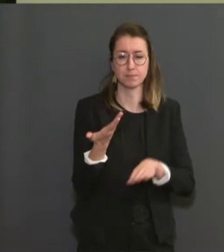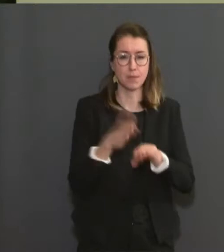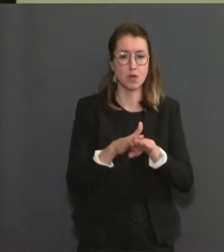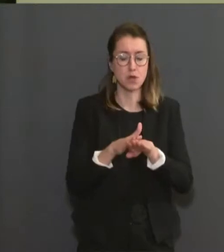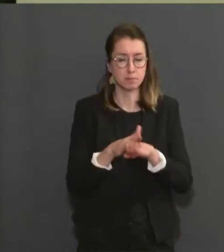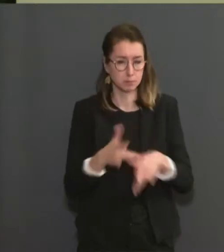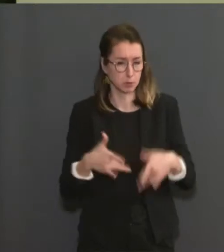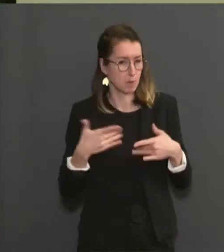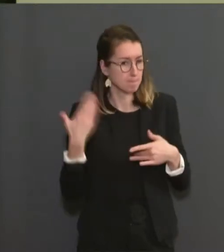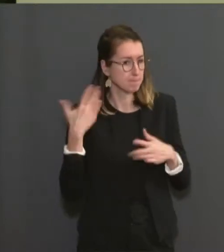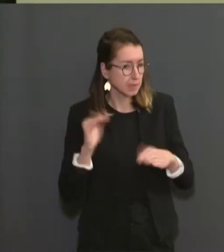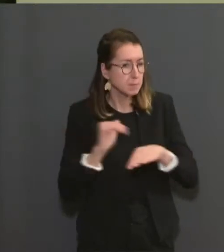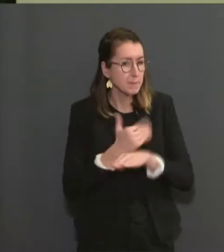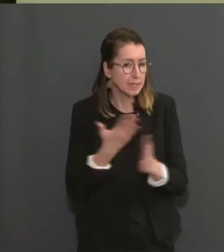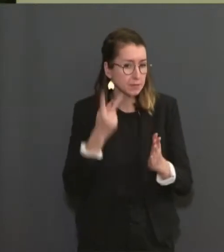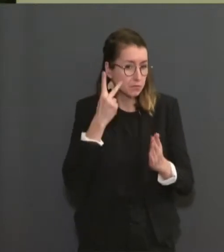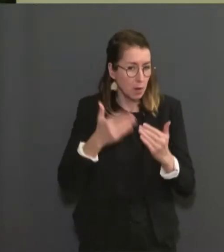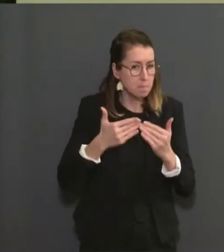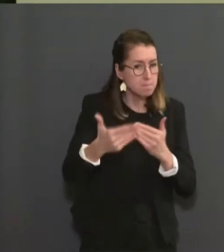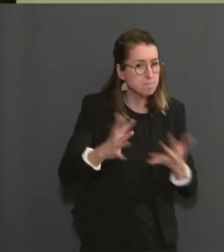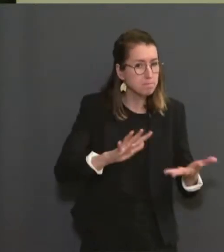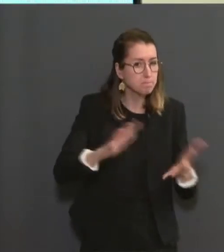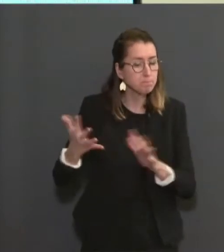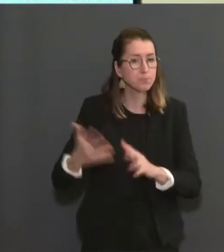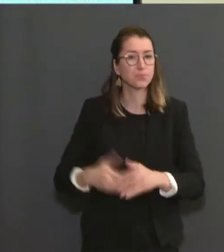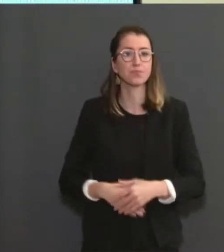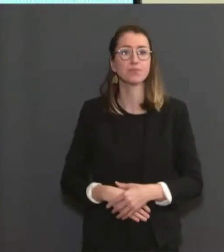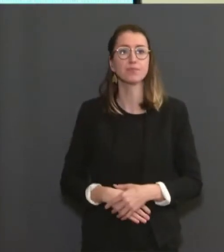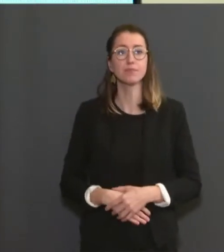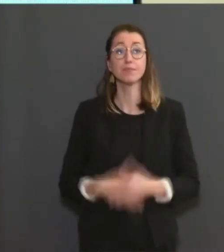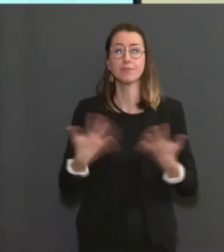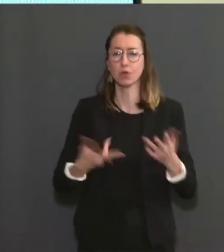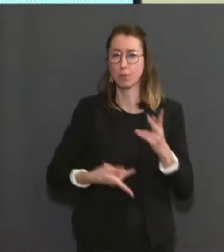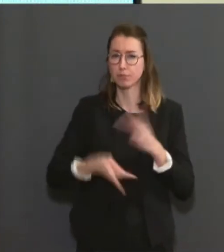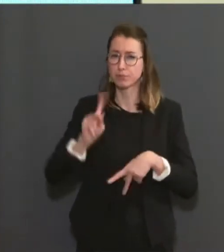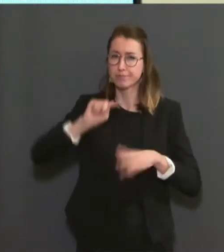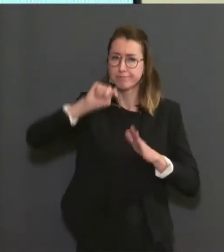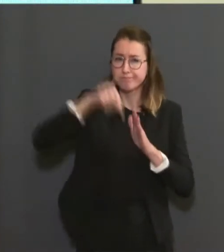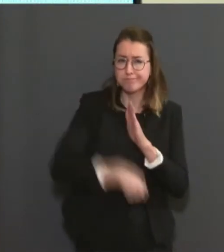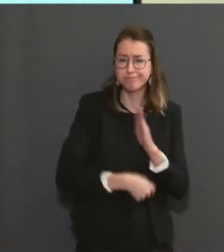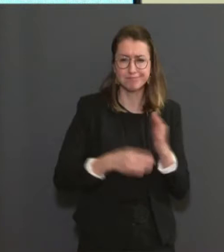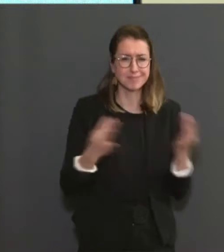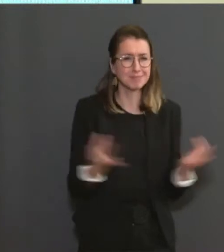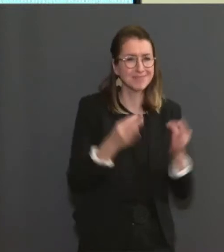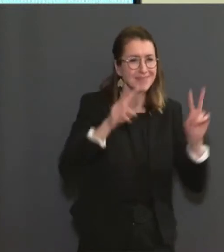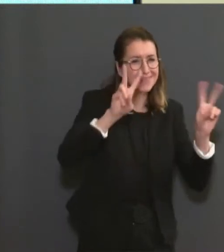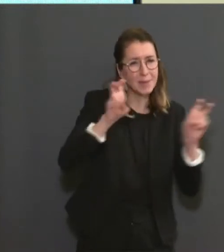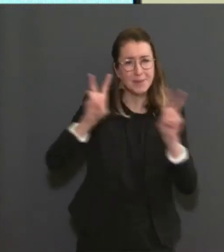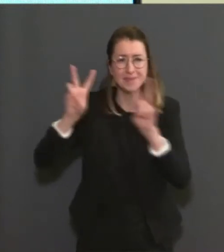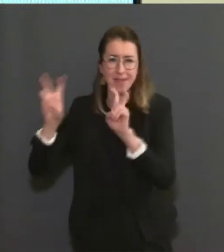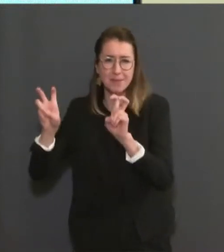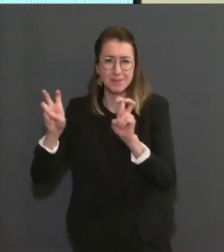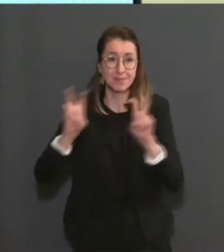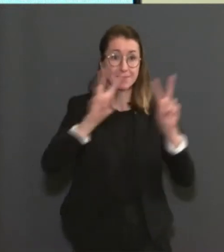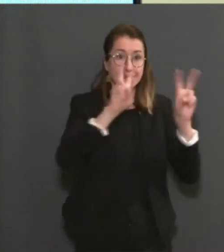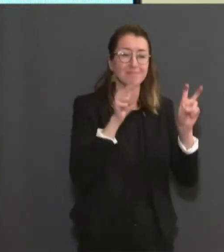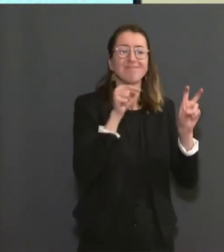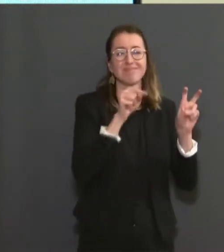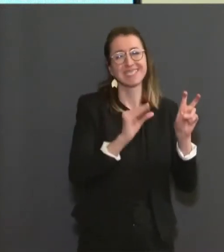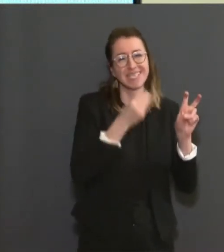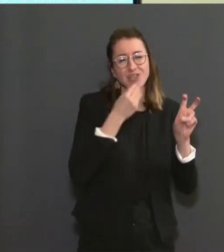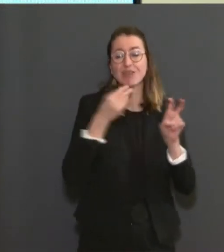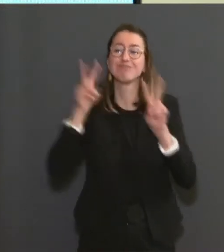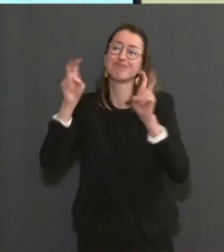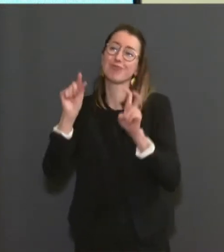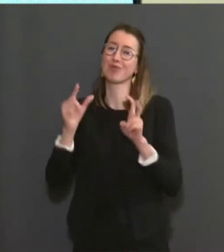Alors, on voudrait développer 2 thèmes avec vous aujourd'hui, un sérieux et un peu plus joyeux. Le premier thème sérieux, c'est le